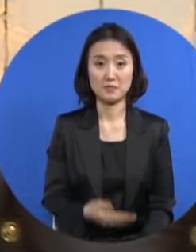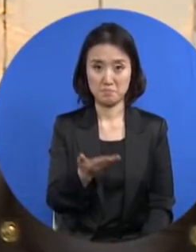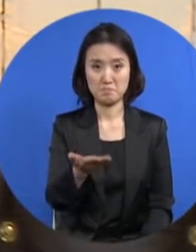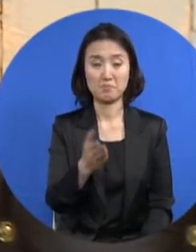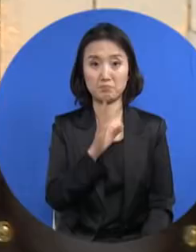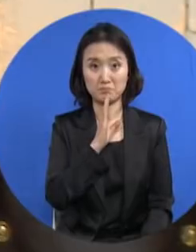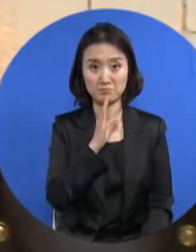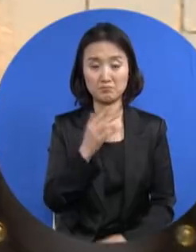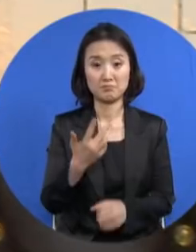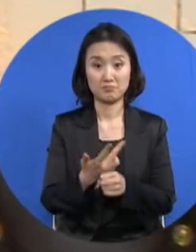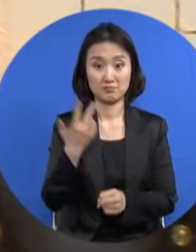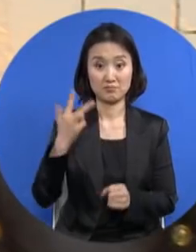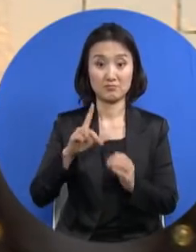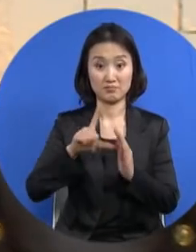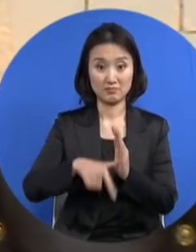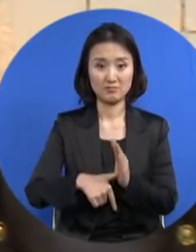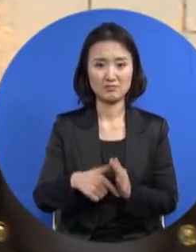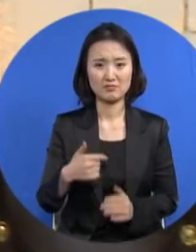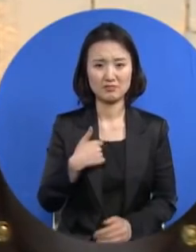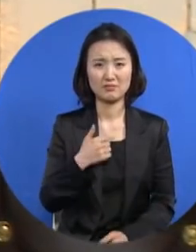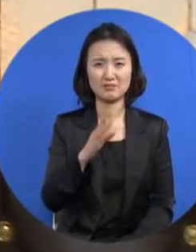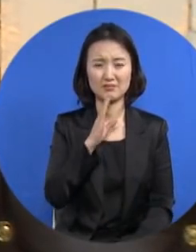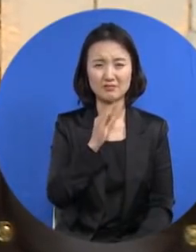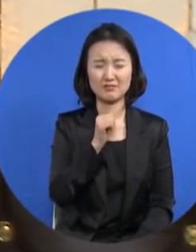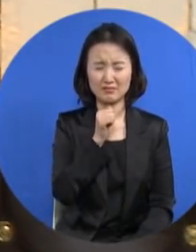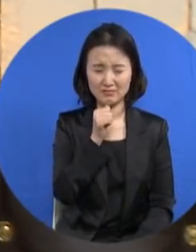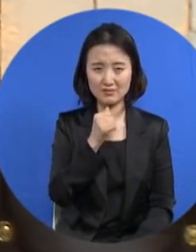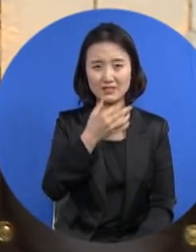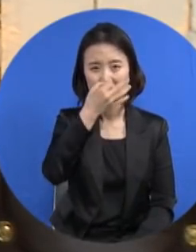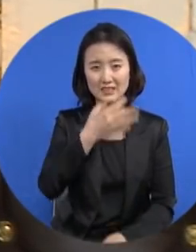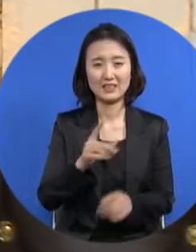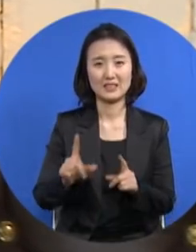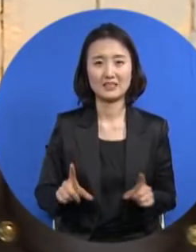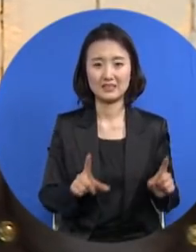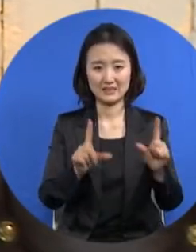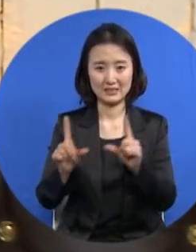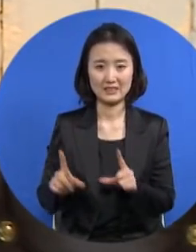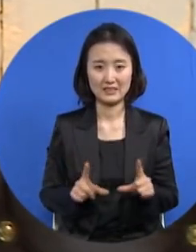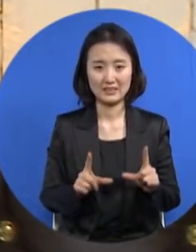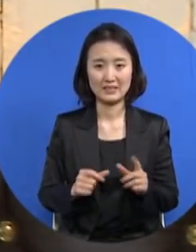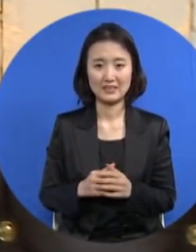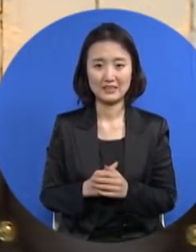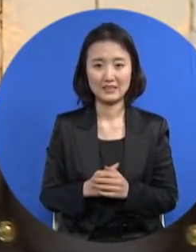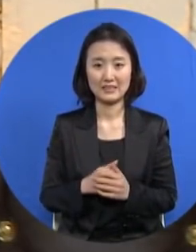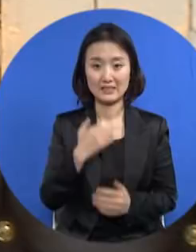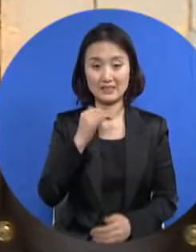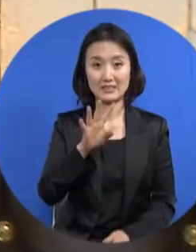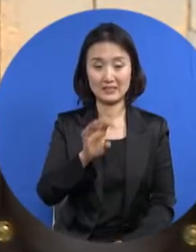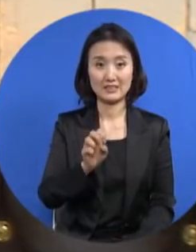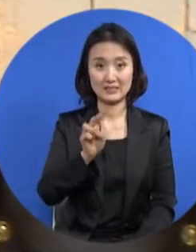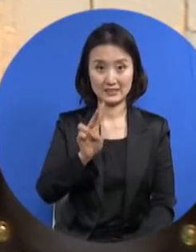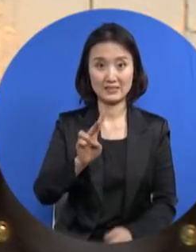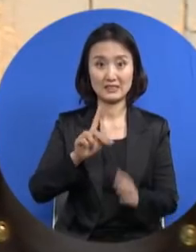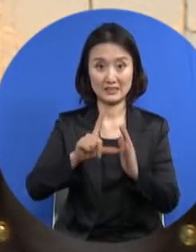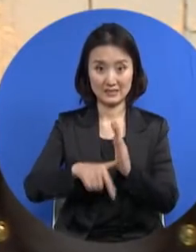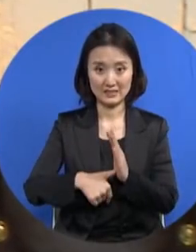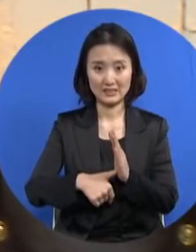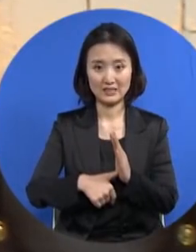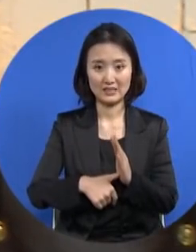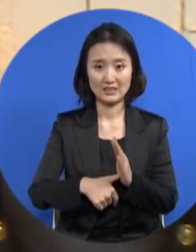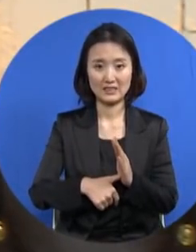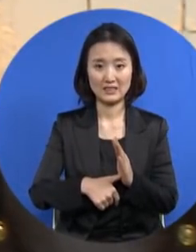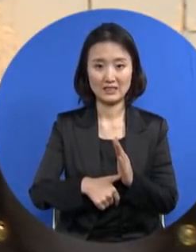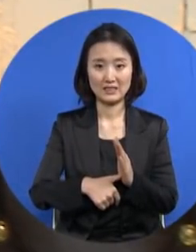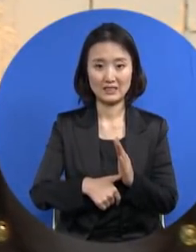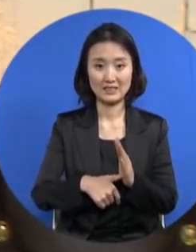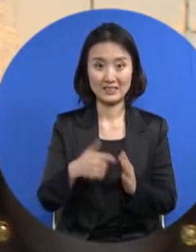맞습니다. 제가 7년 전 때는 아주 찌질하게 힘들게 살았는데요. 42살의 나이에 싱글녀.